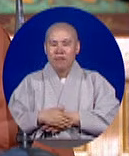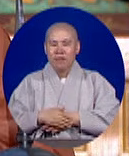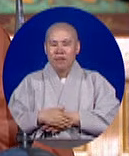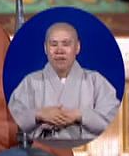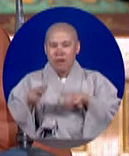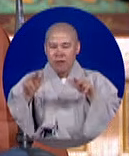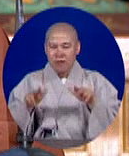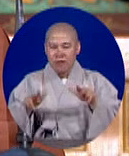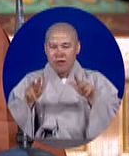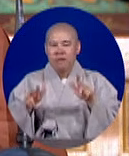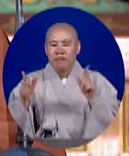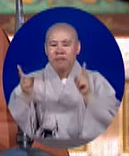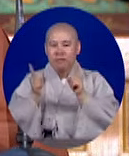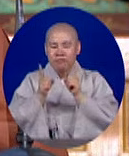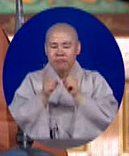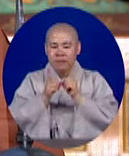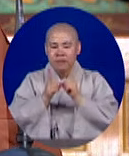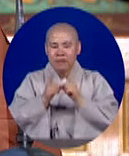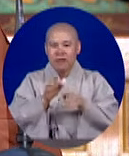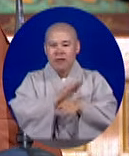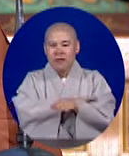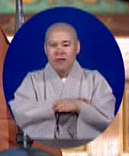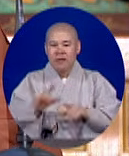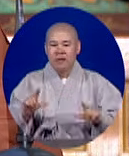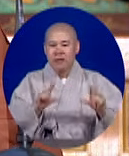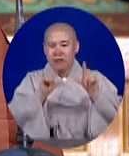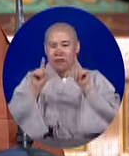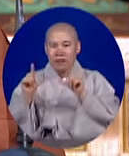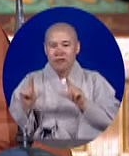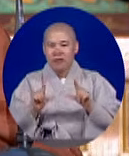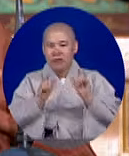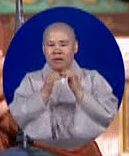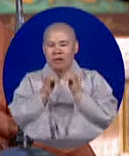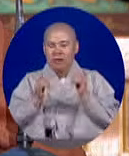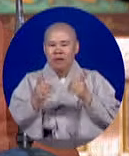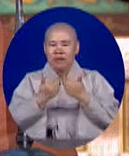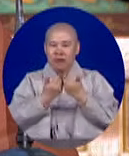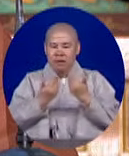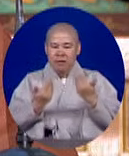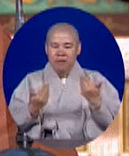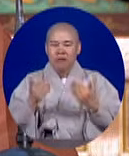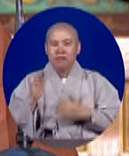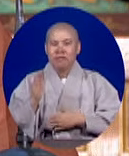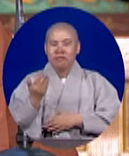그래서 지금 만나서 잘 지내는 사람은 헤어지는 거예요.